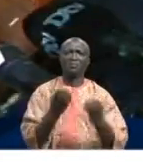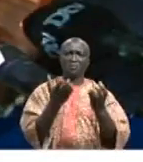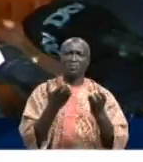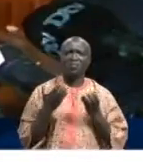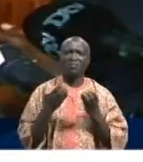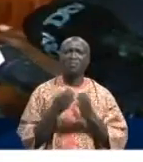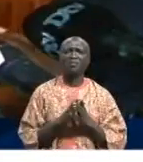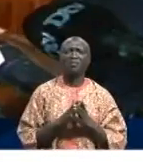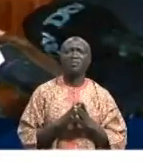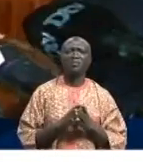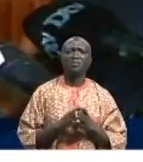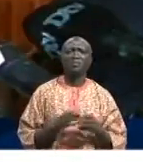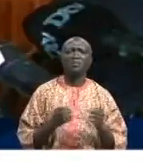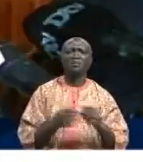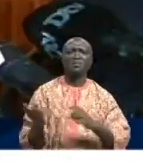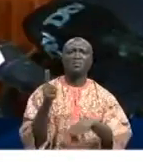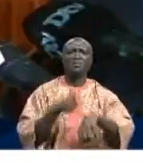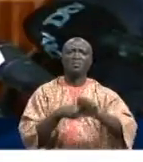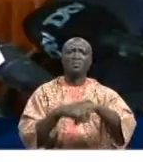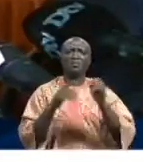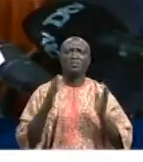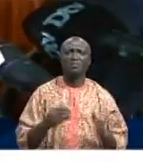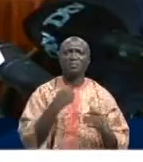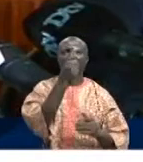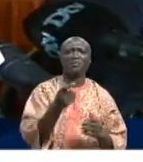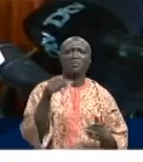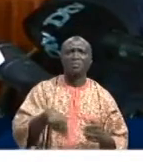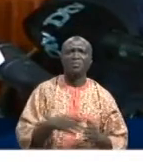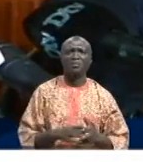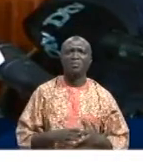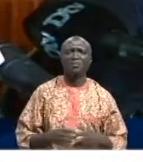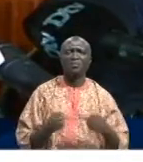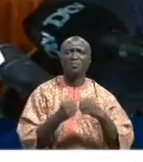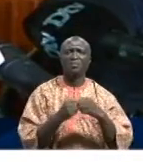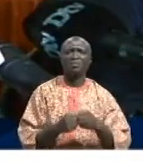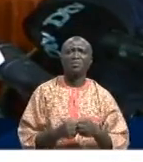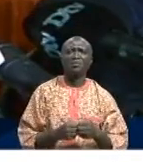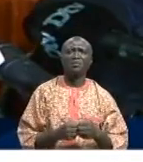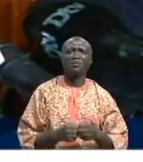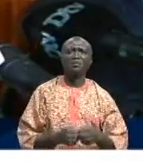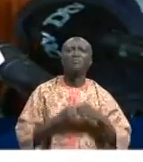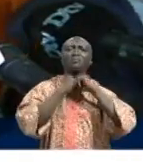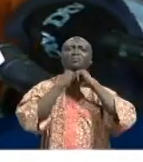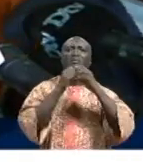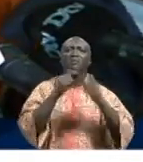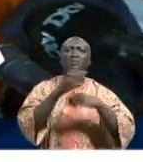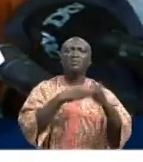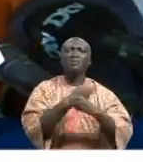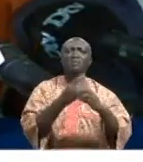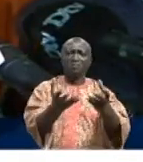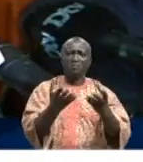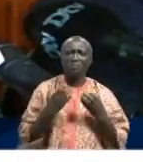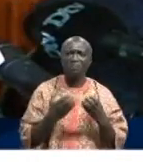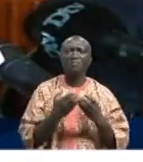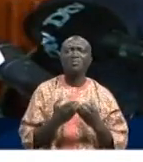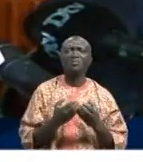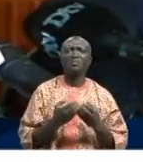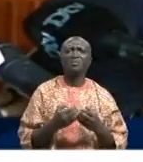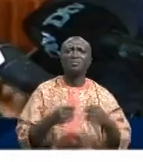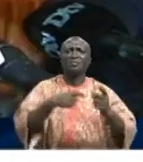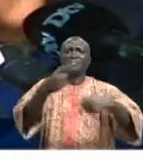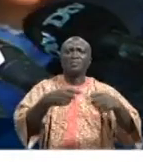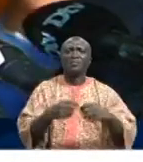que nous avons rencontré hier au terrain qui nous ont dit que pour rien au monde ne voler cette coupe du monde ça doit être la volonté de tous les Sénégalais et